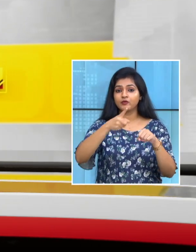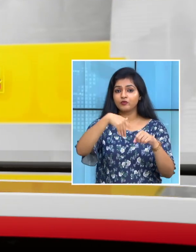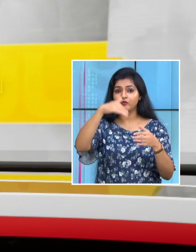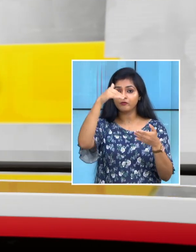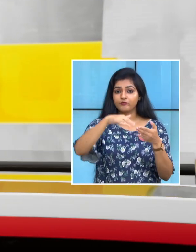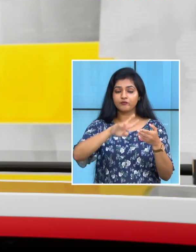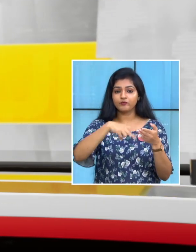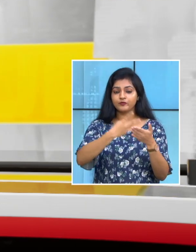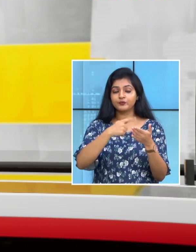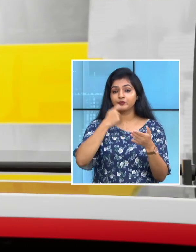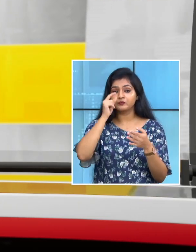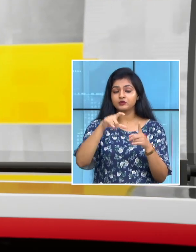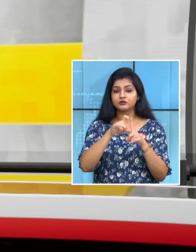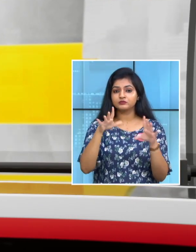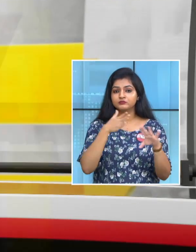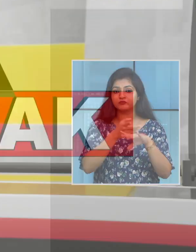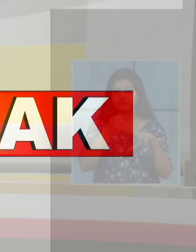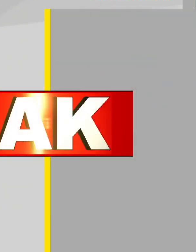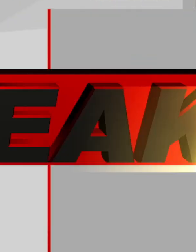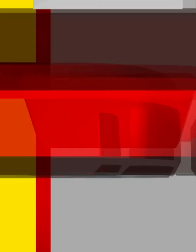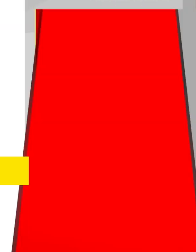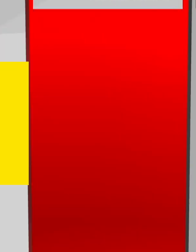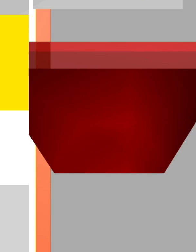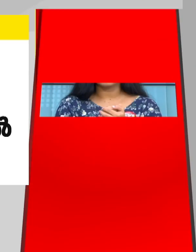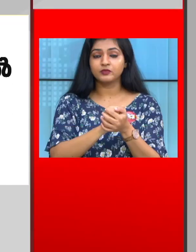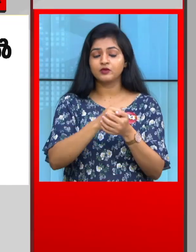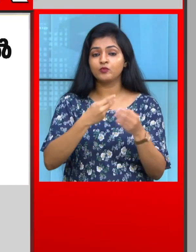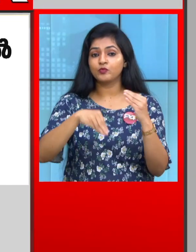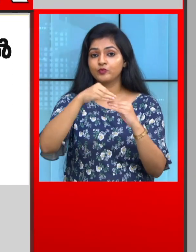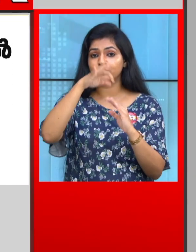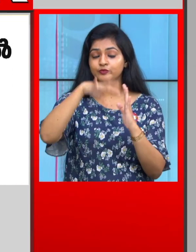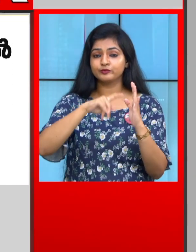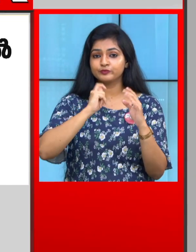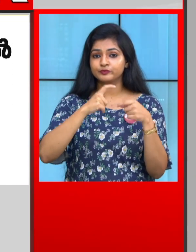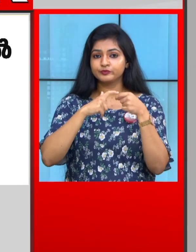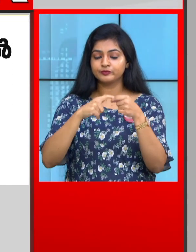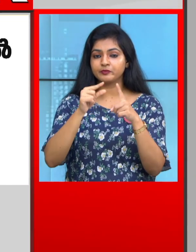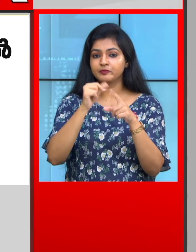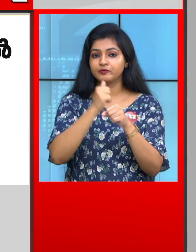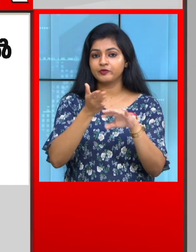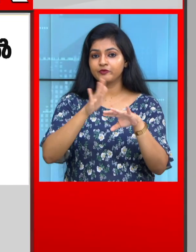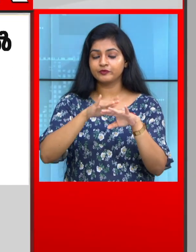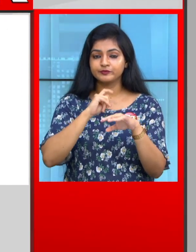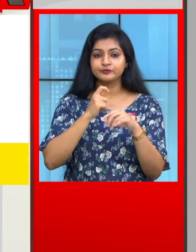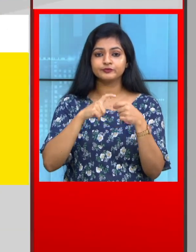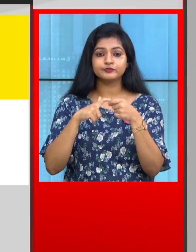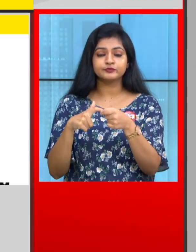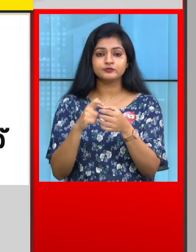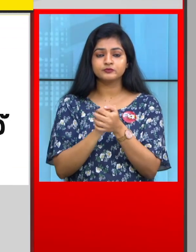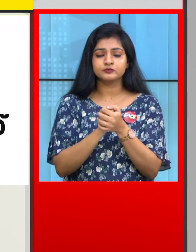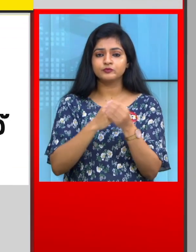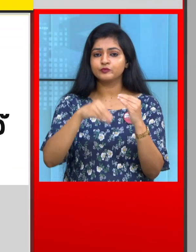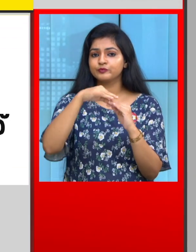യാത്രികന് ഗുരുതര പരിക്ക്. വെളിത്തേടത്ത് പറമ്പിൽ ഷാജഹാനാണ് പരിക്കേറ്റത്. വിവരങ്ങളുമായി ഇപ്പോൾ നിഖിൽ പ്രമേഷ് ചേരുന്നുണ്ട് പാലക്കാട് നിന്ന്. നിഖിൽ, എന്തൊക്കെയാണ്